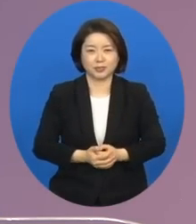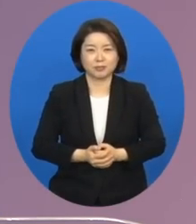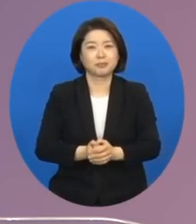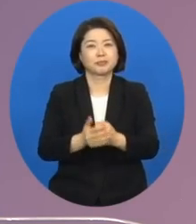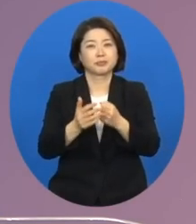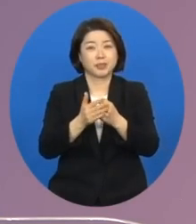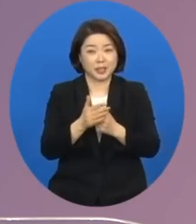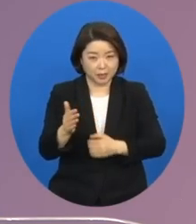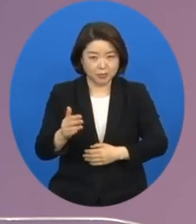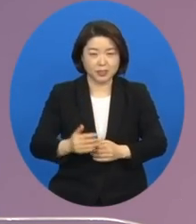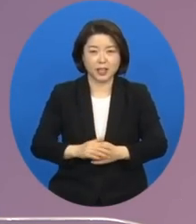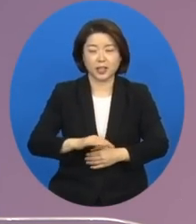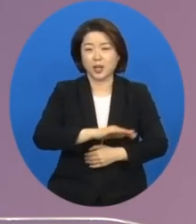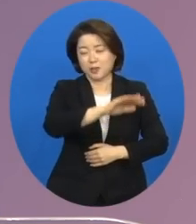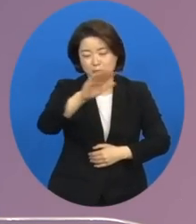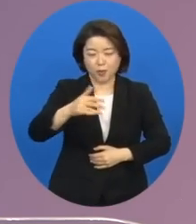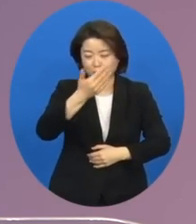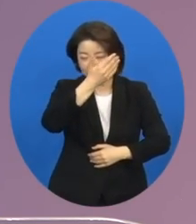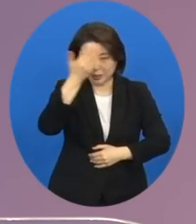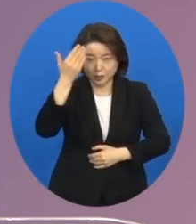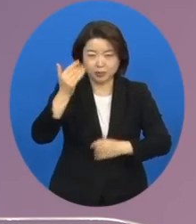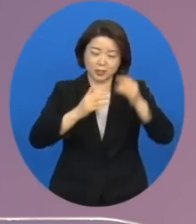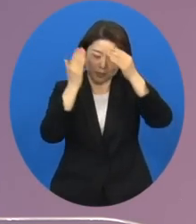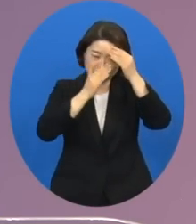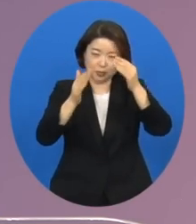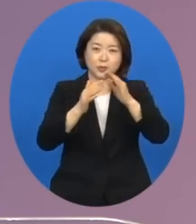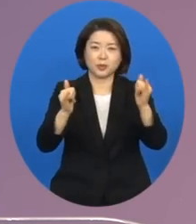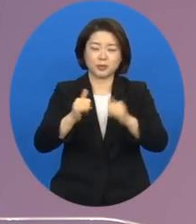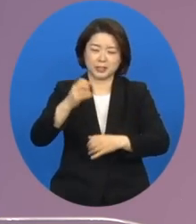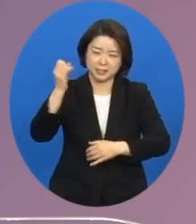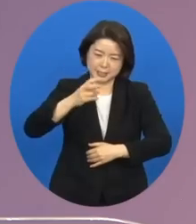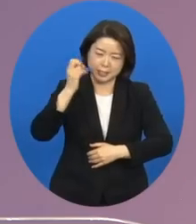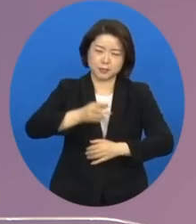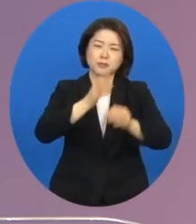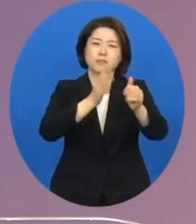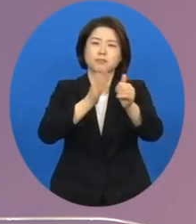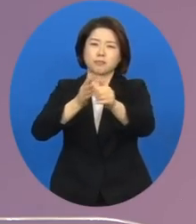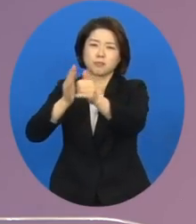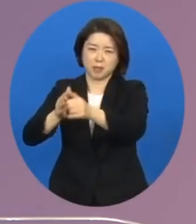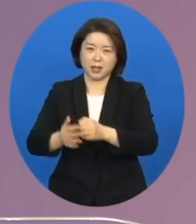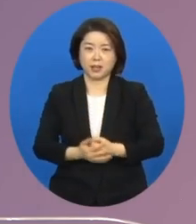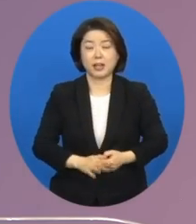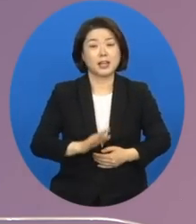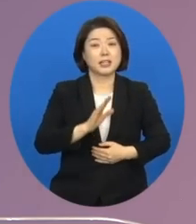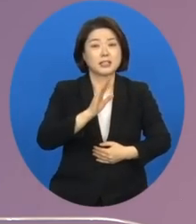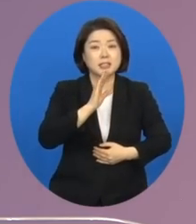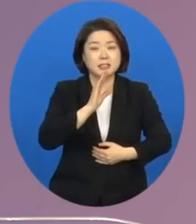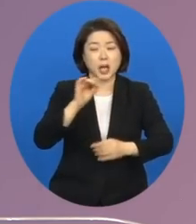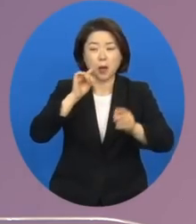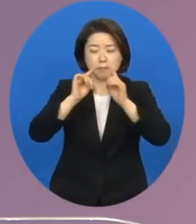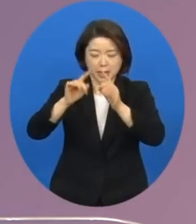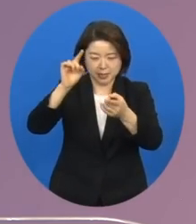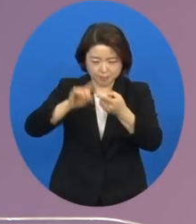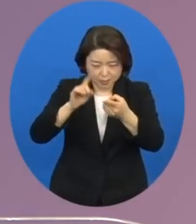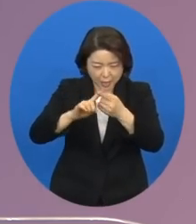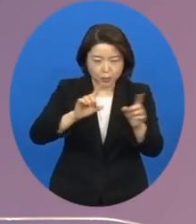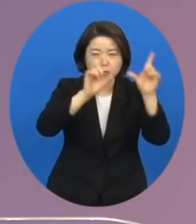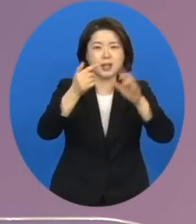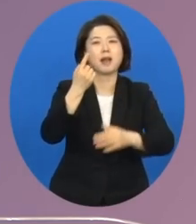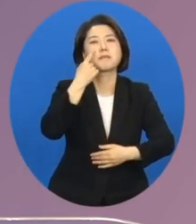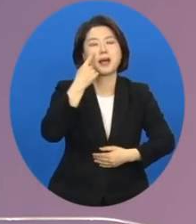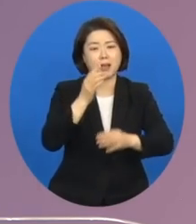모든 청년들 성도들에게 자꾸 외치게 됐어요 진정 말씀대로 한번 살아보자